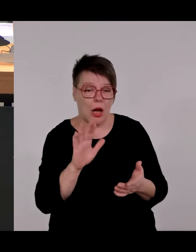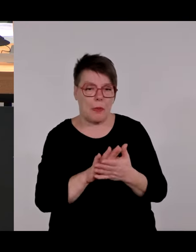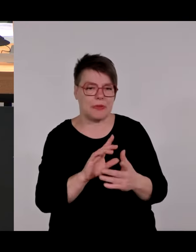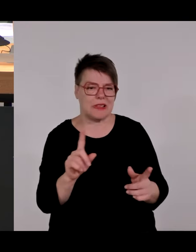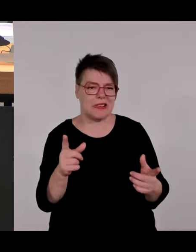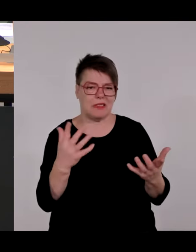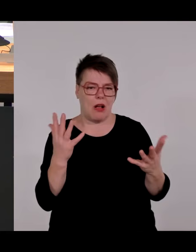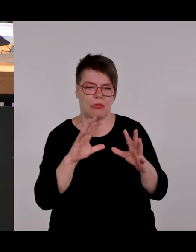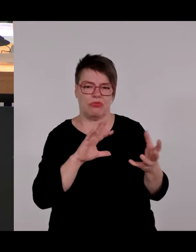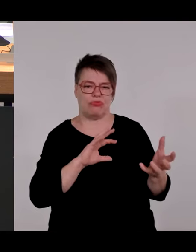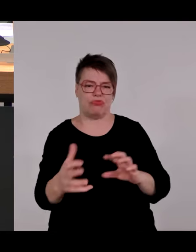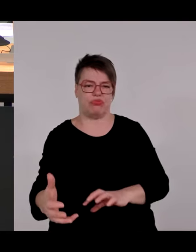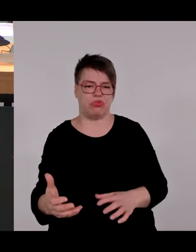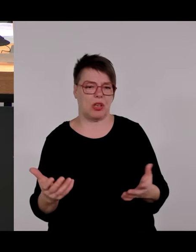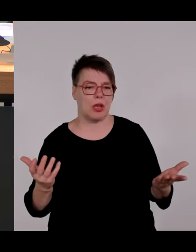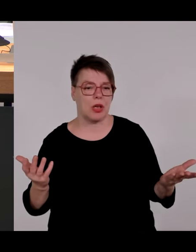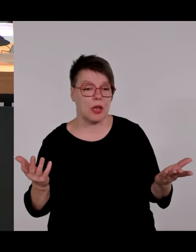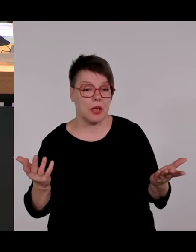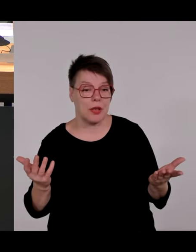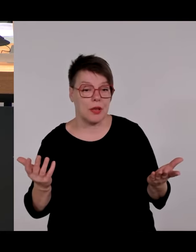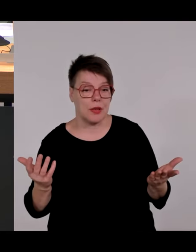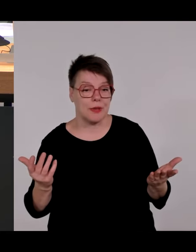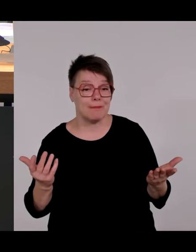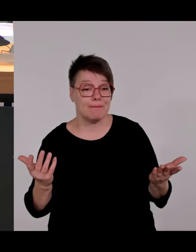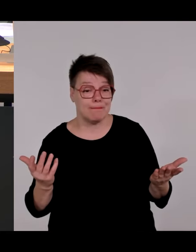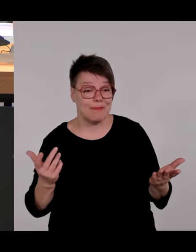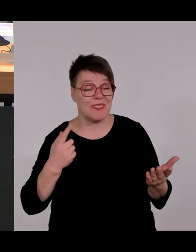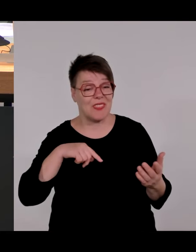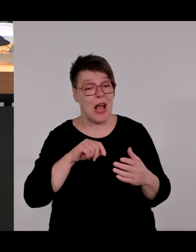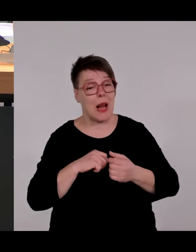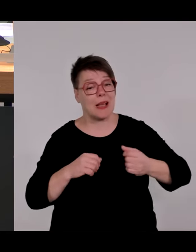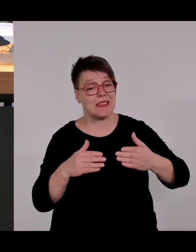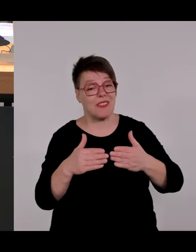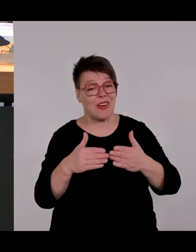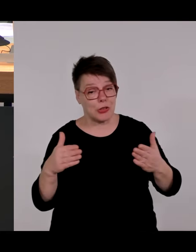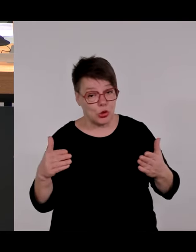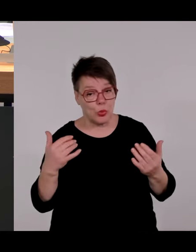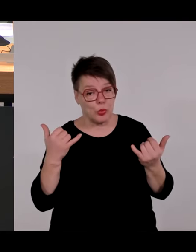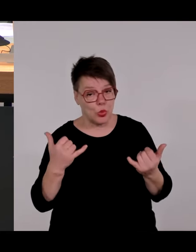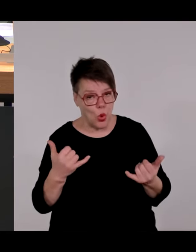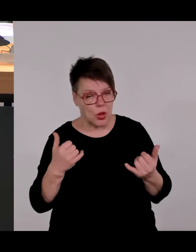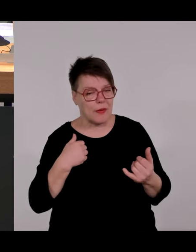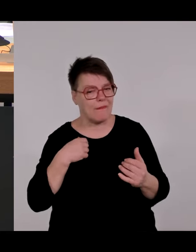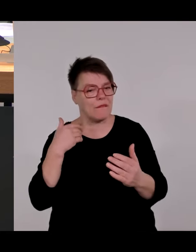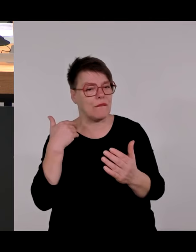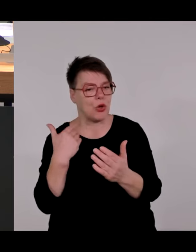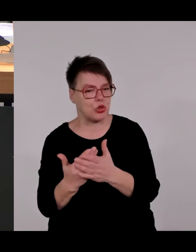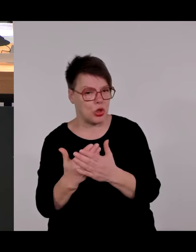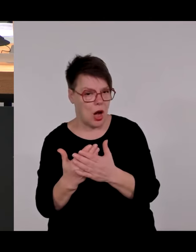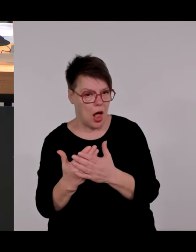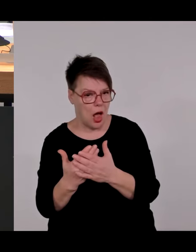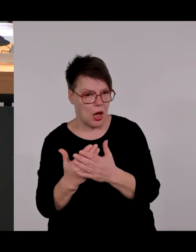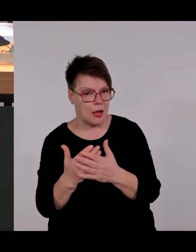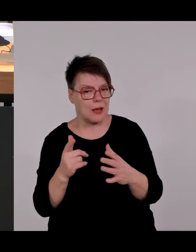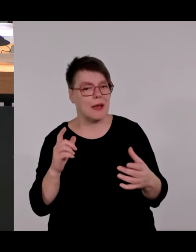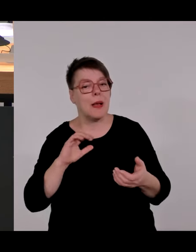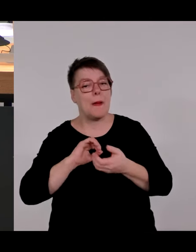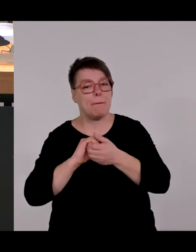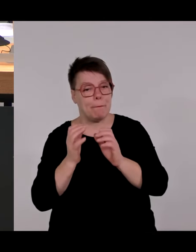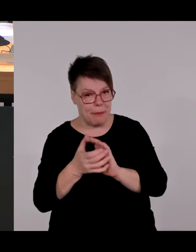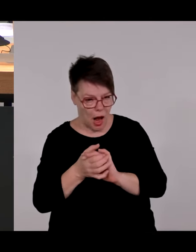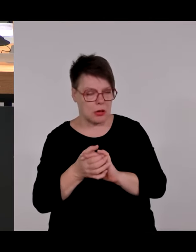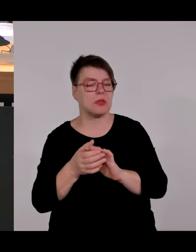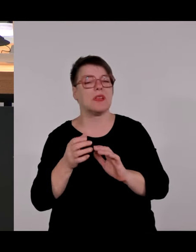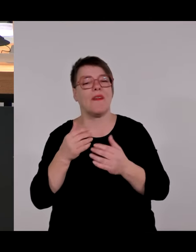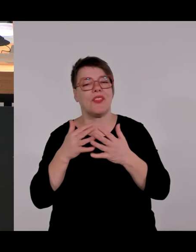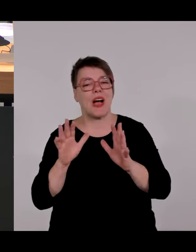Das werden wir nachher in den Prioritäten diskutieren. Aber auch in dieser Debatte, finde ich, ist das essentiell. Denn nur so werden wir die Probleme im öffentlichen Raum